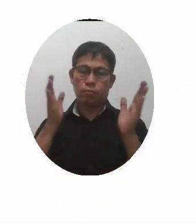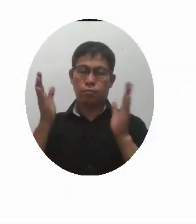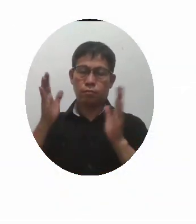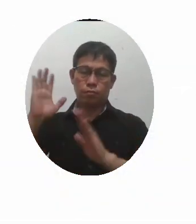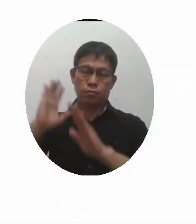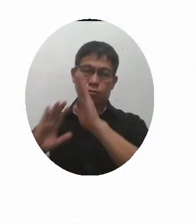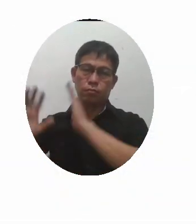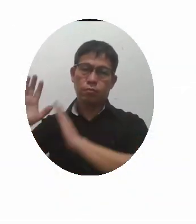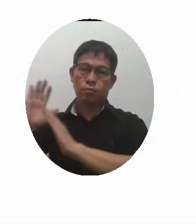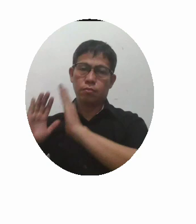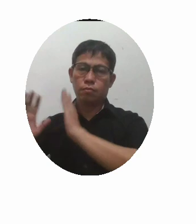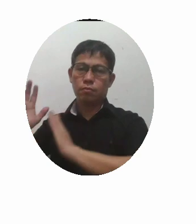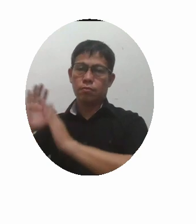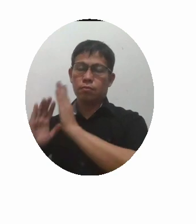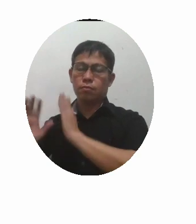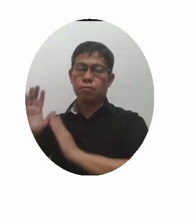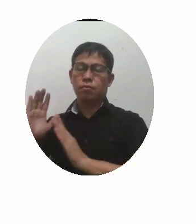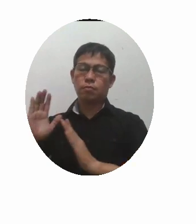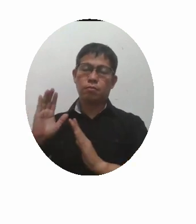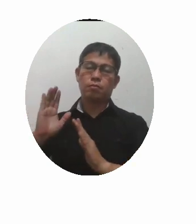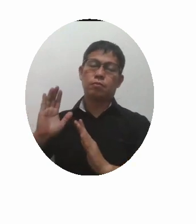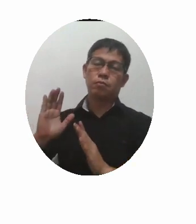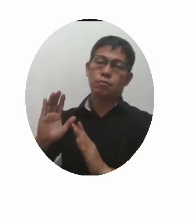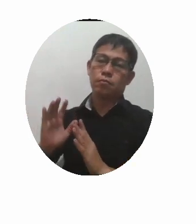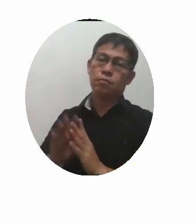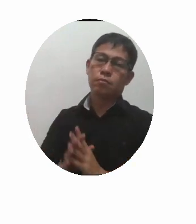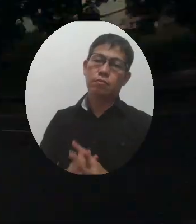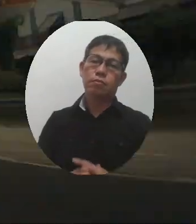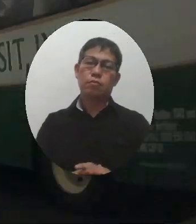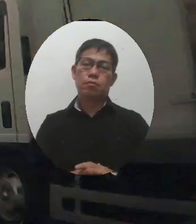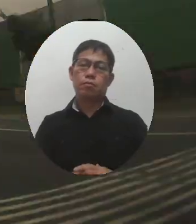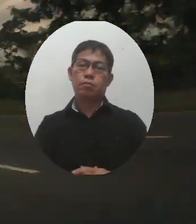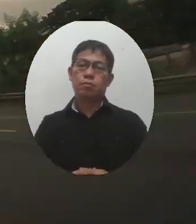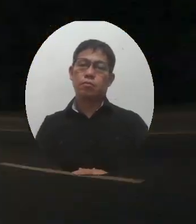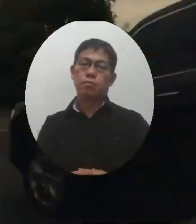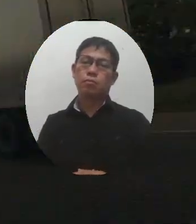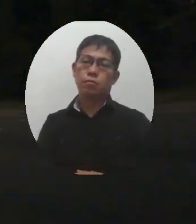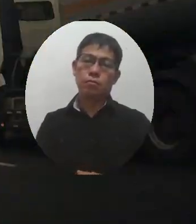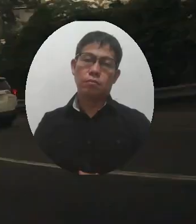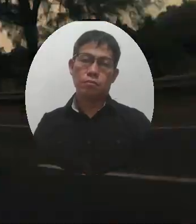mga naisagawang tulong noong mga nakaraan.